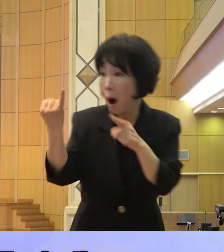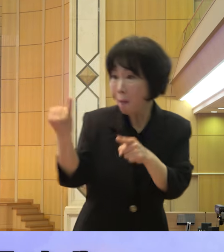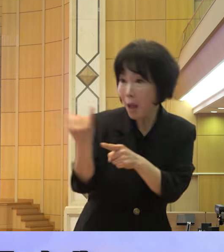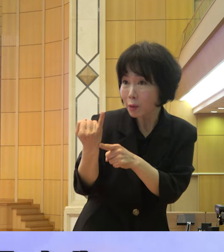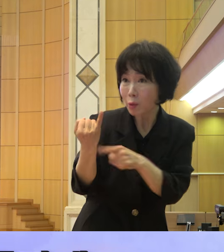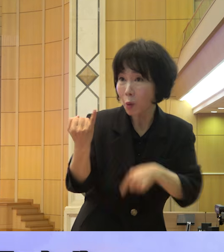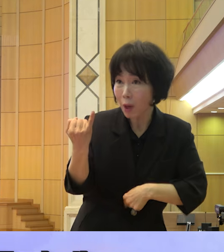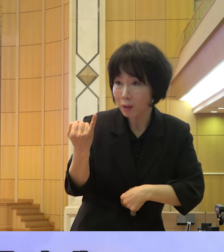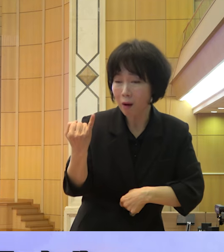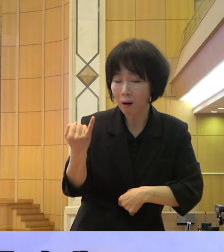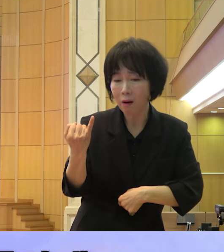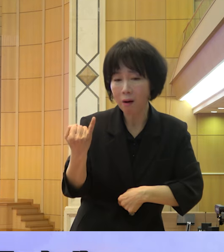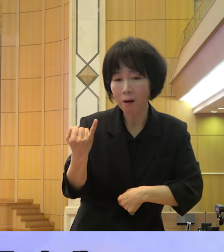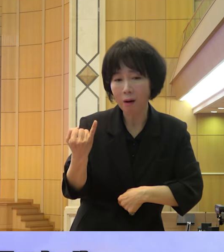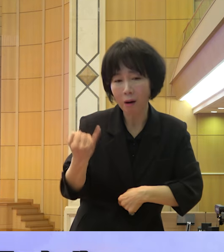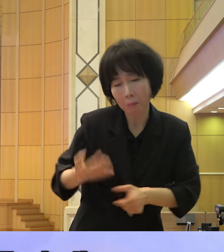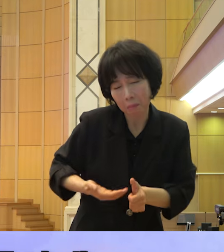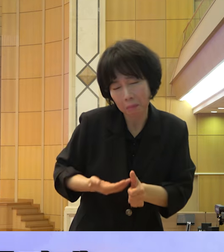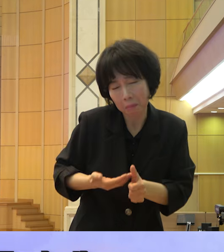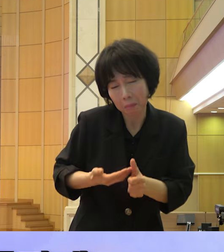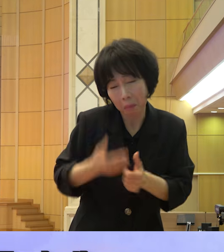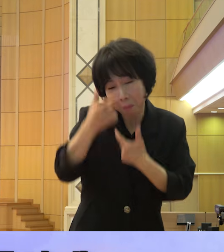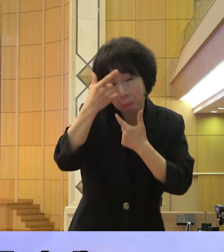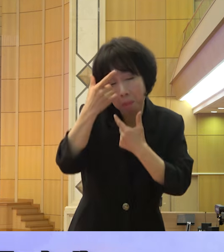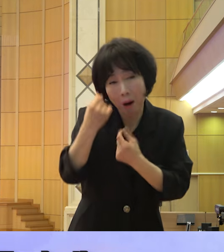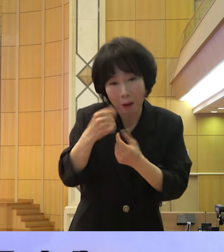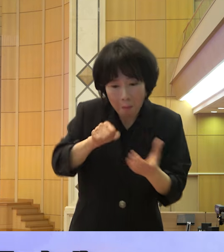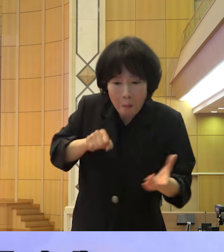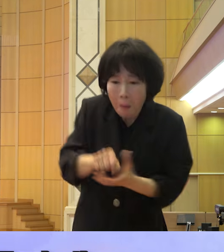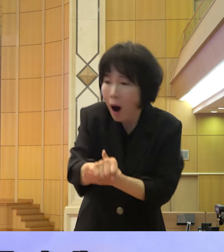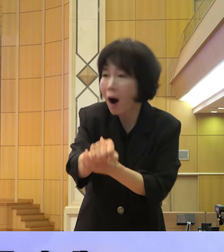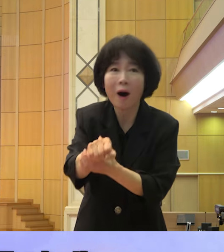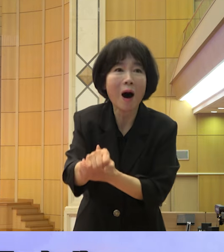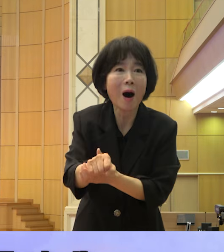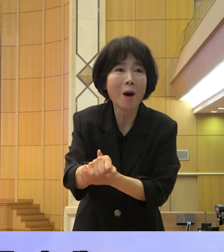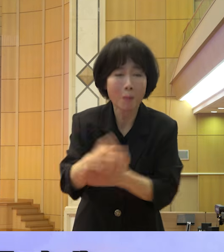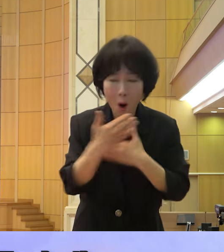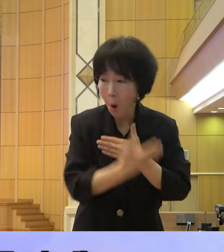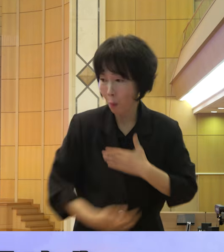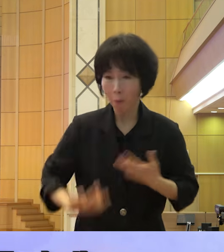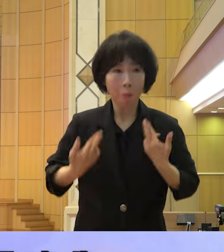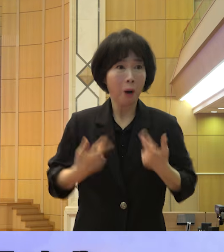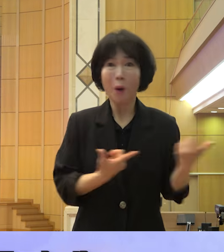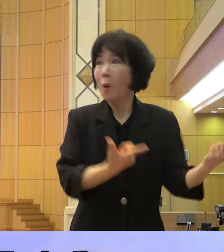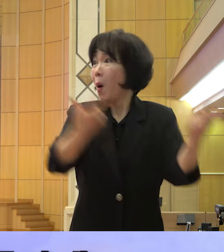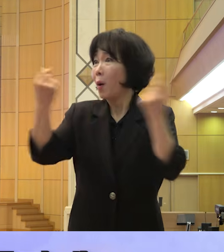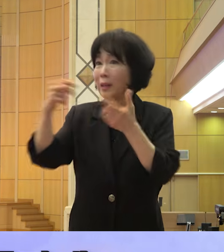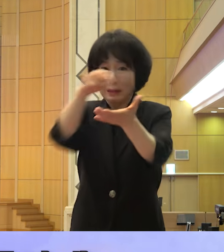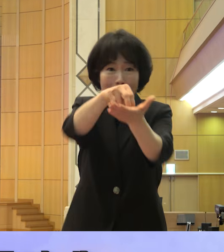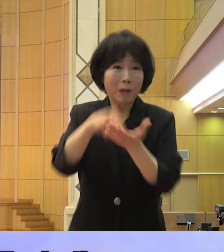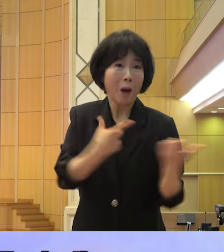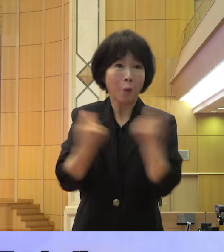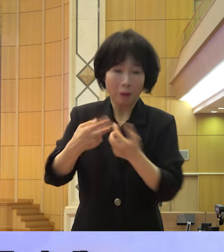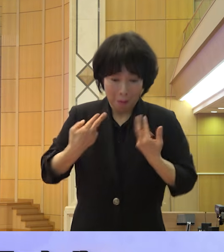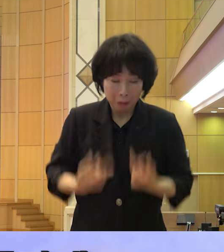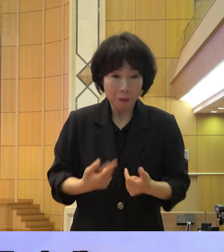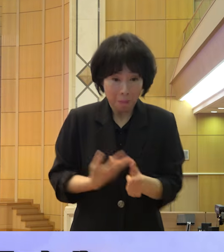모태에서 어머니 뱃속에서 나올 때는 부잣집에 태어나든 가난한 집에 태어나든 간에 다 벌거숭이가